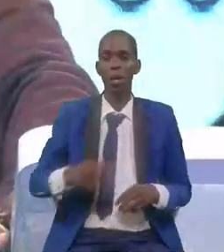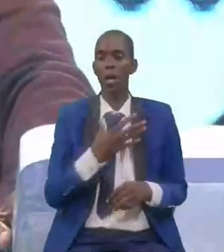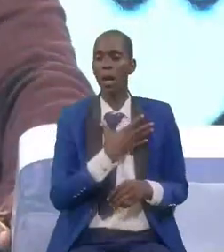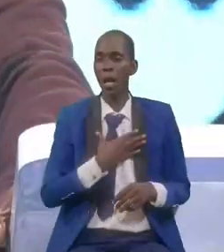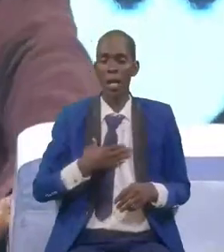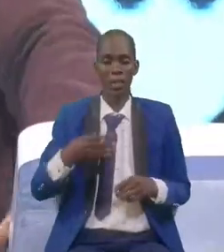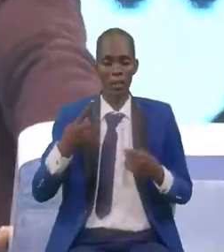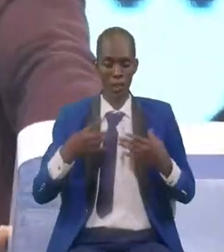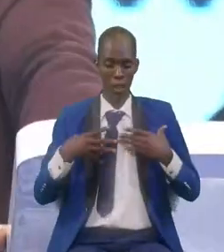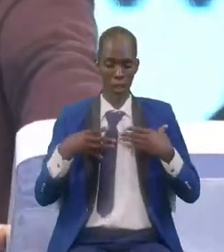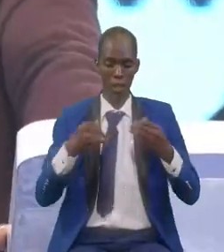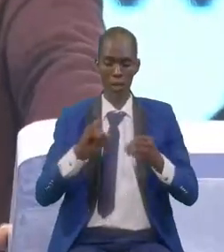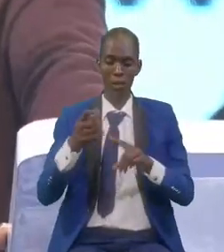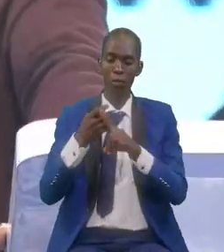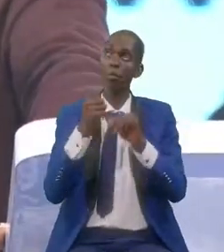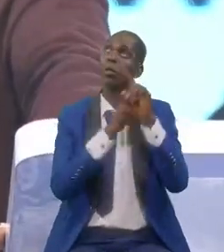guérison du Seigneur